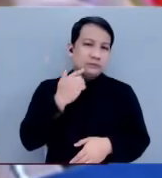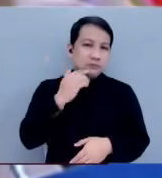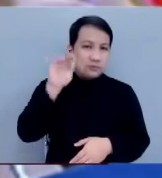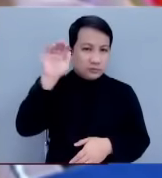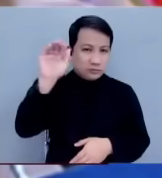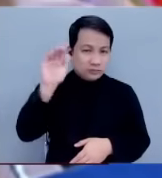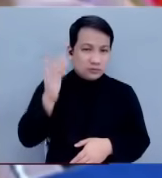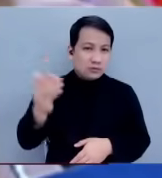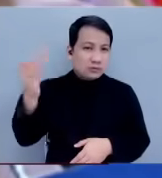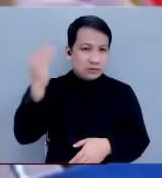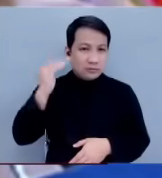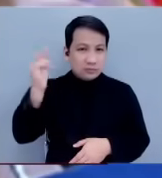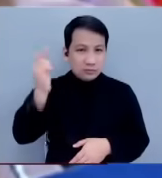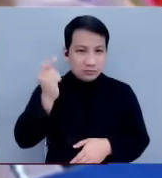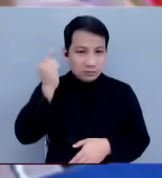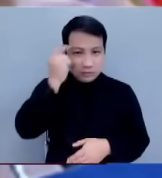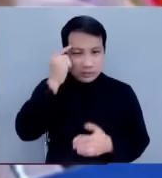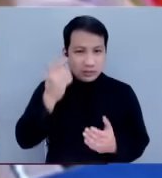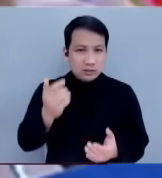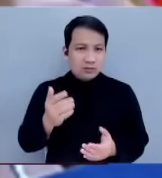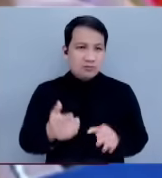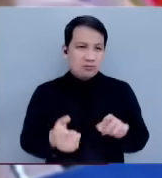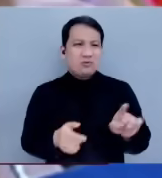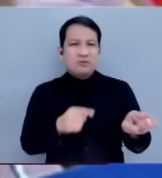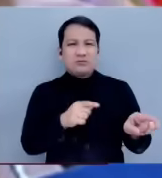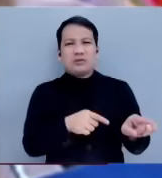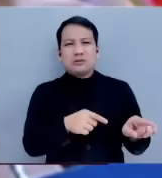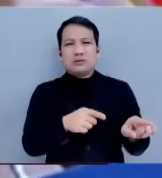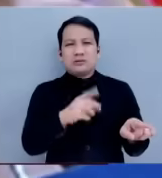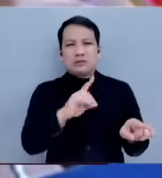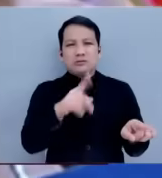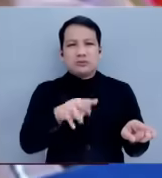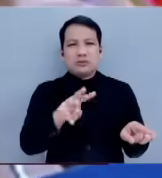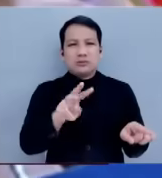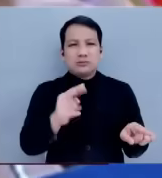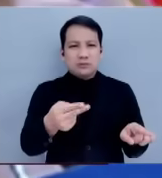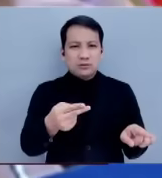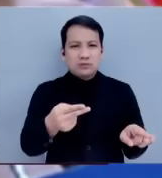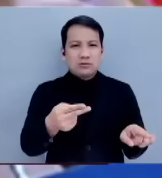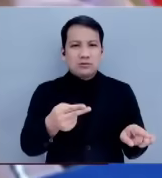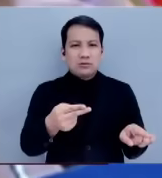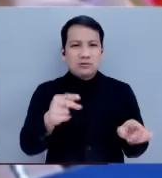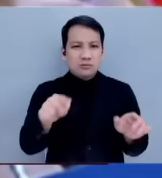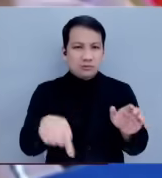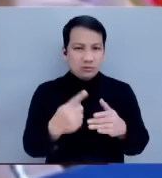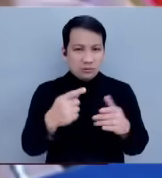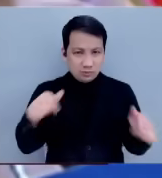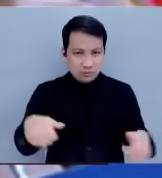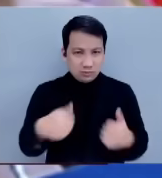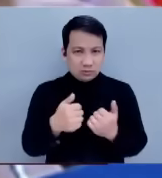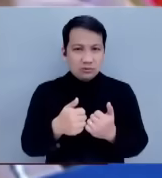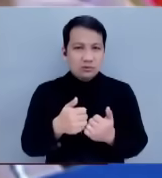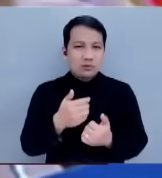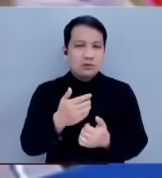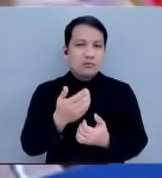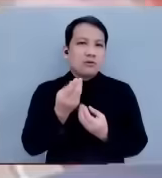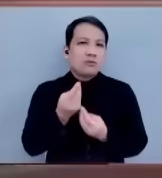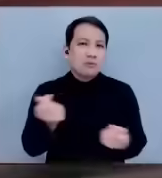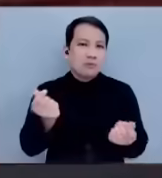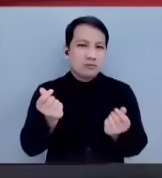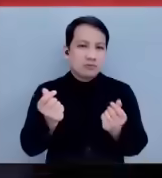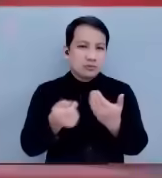mga gobernador. Mm-hmm. Ewan ko kung bakit ang DPWH, once na may accident, puro band-aid solution lang ang nilalagay